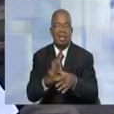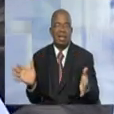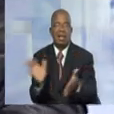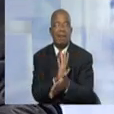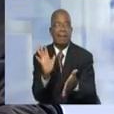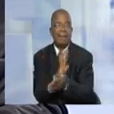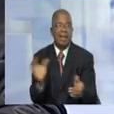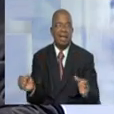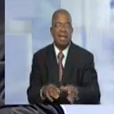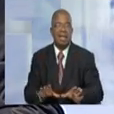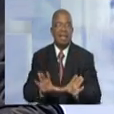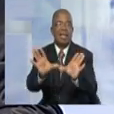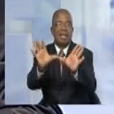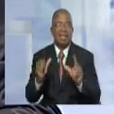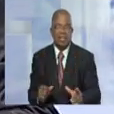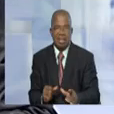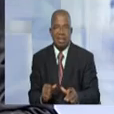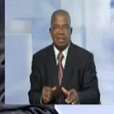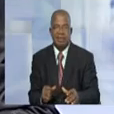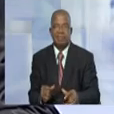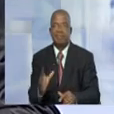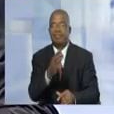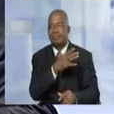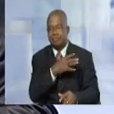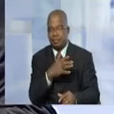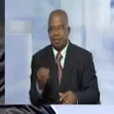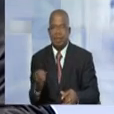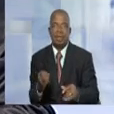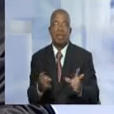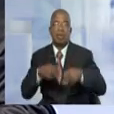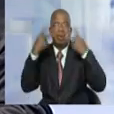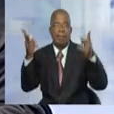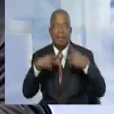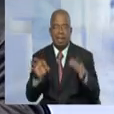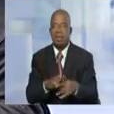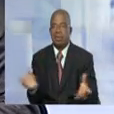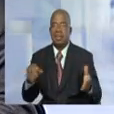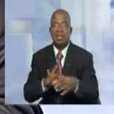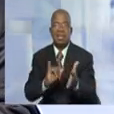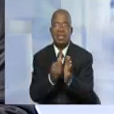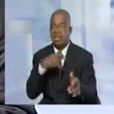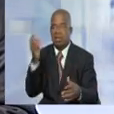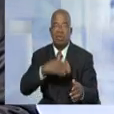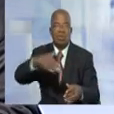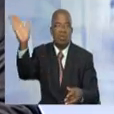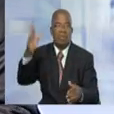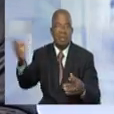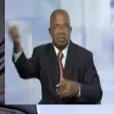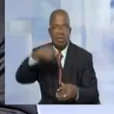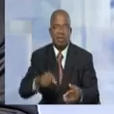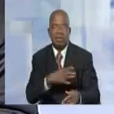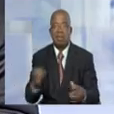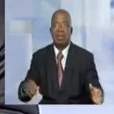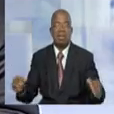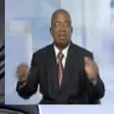conflits dans cette localité, le retour des exilés. Le collectif des victimes en Côte d'Ivoire